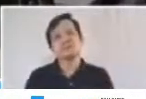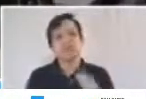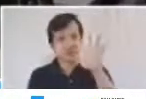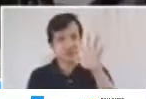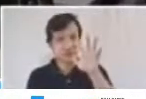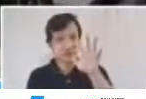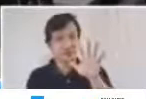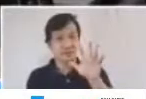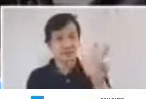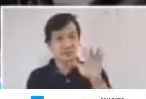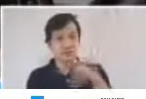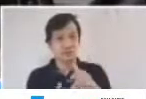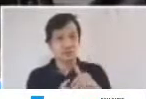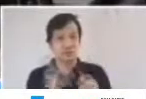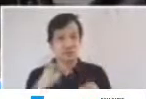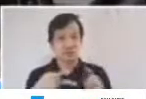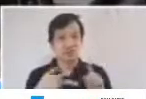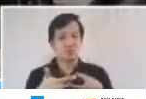bisitahin ang